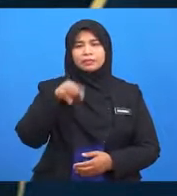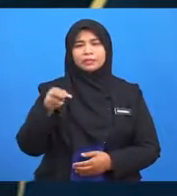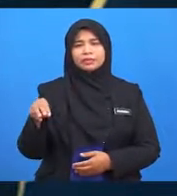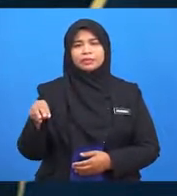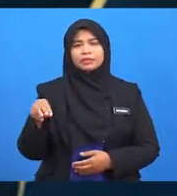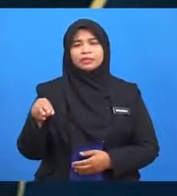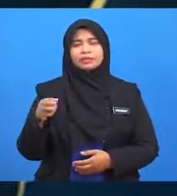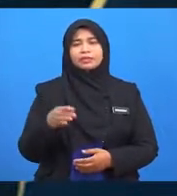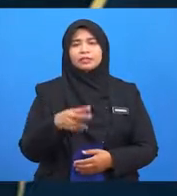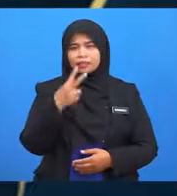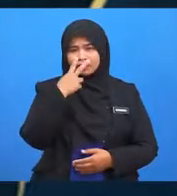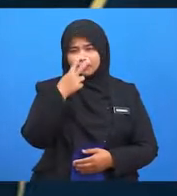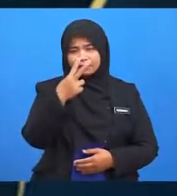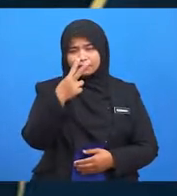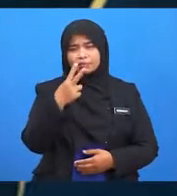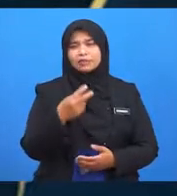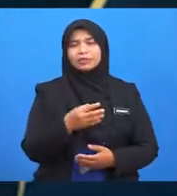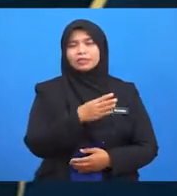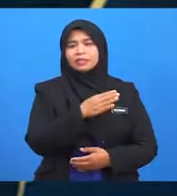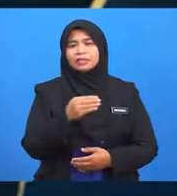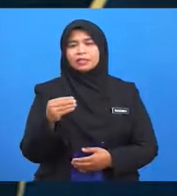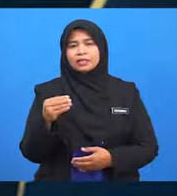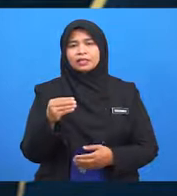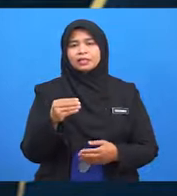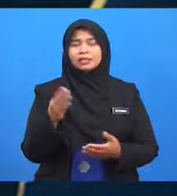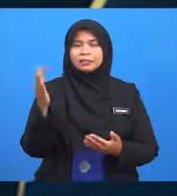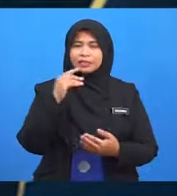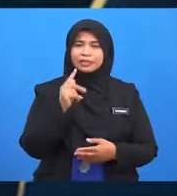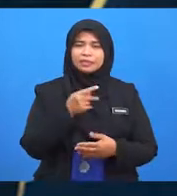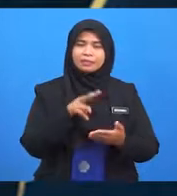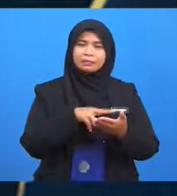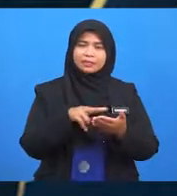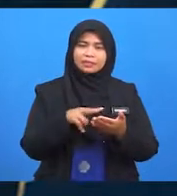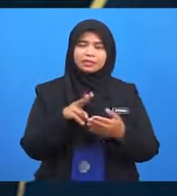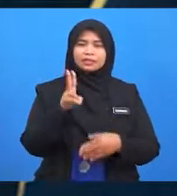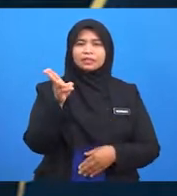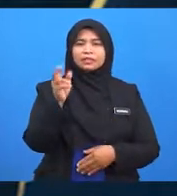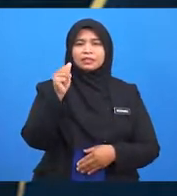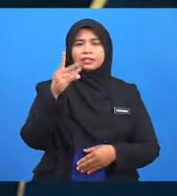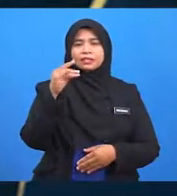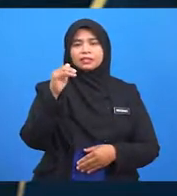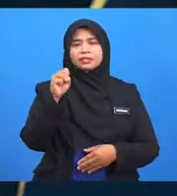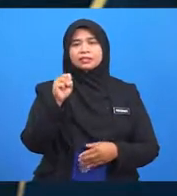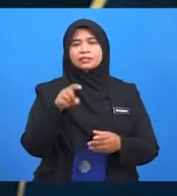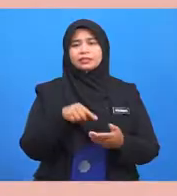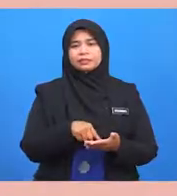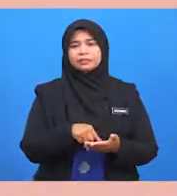Murid-murid, perhatikan dan mari kita baca hadis ini.